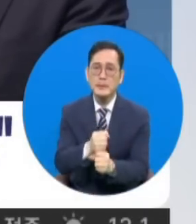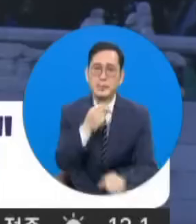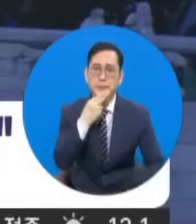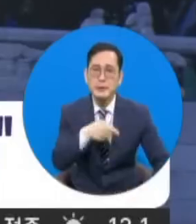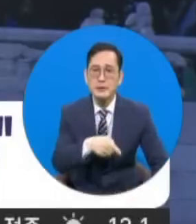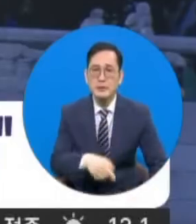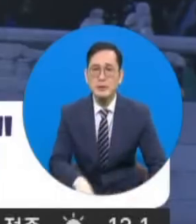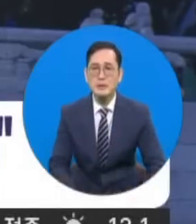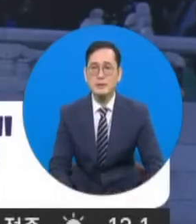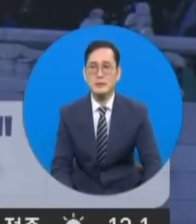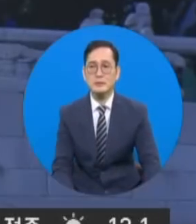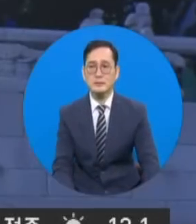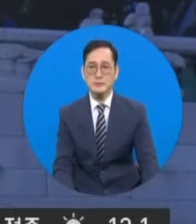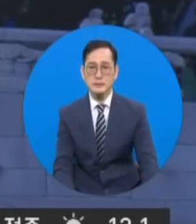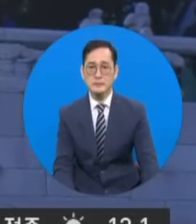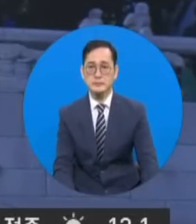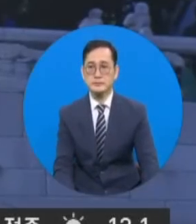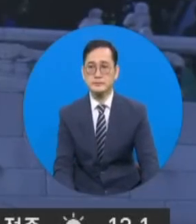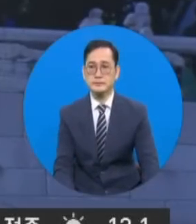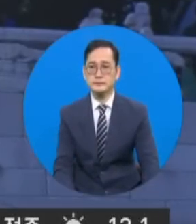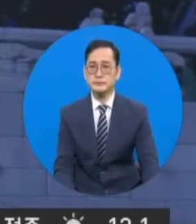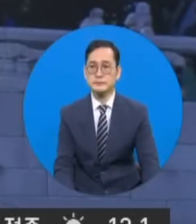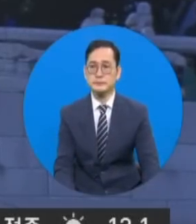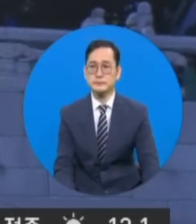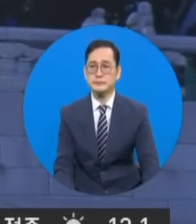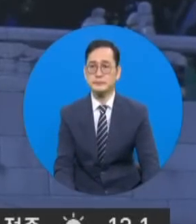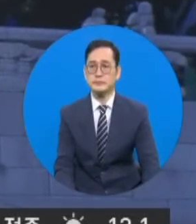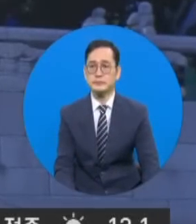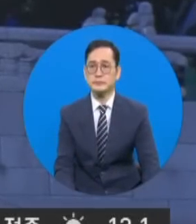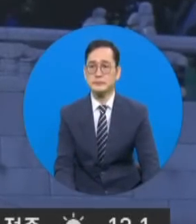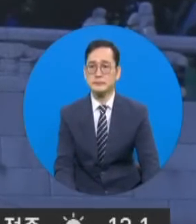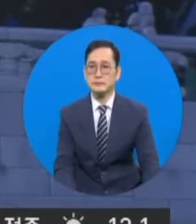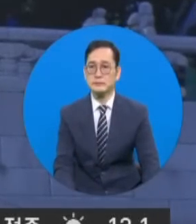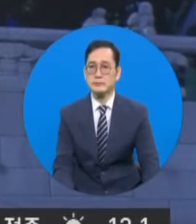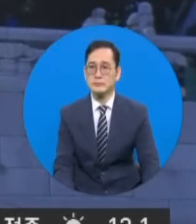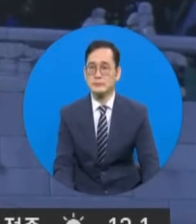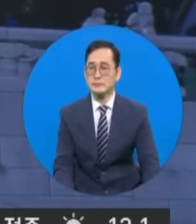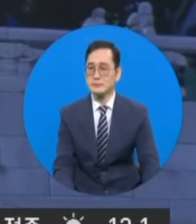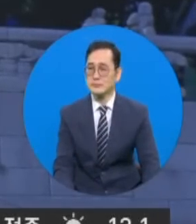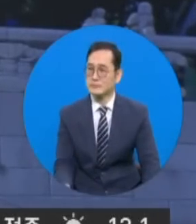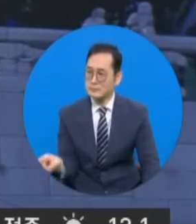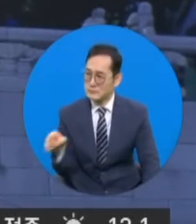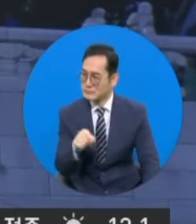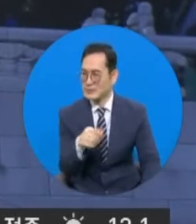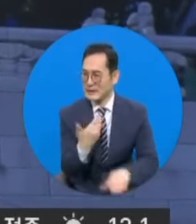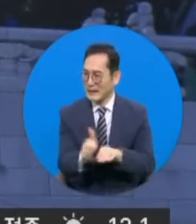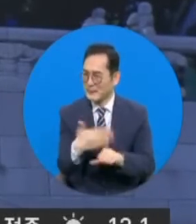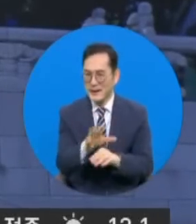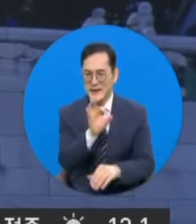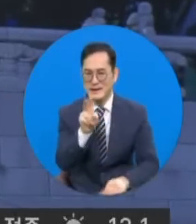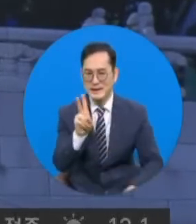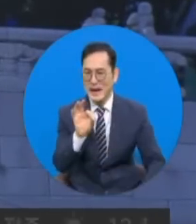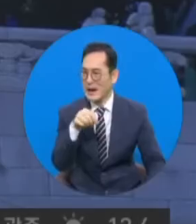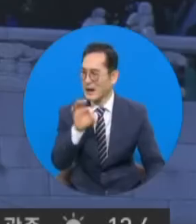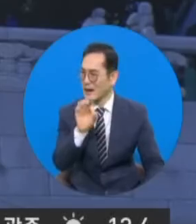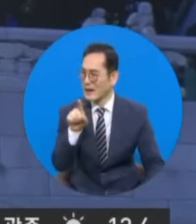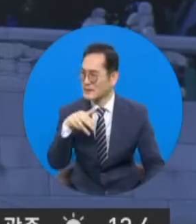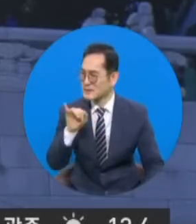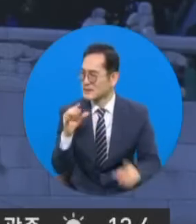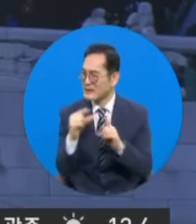뭐 충분히 김수현 교수님 개인 견해입니다만 방송에서 양아치라는 표현은 조금 삼가해 주시기를 부탁드리겠습니다